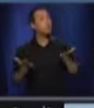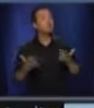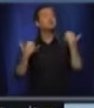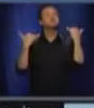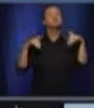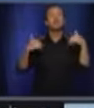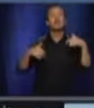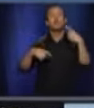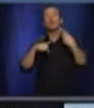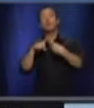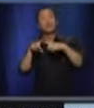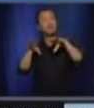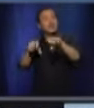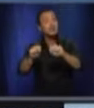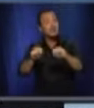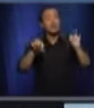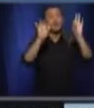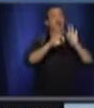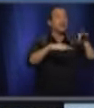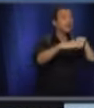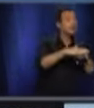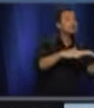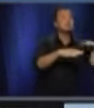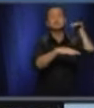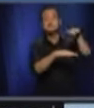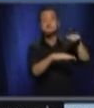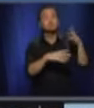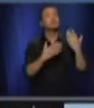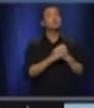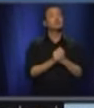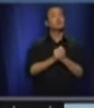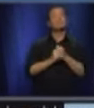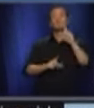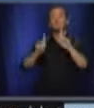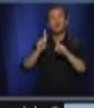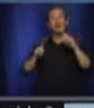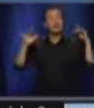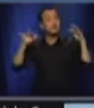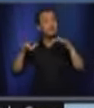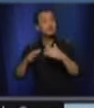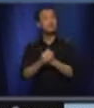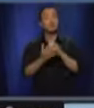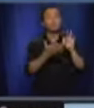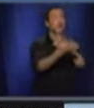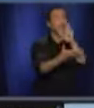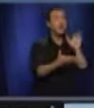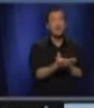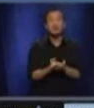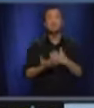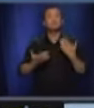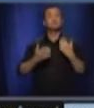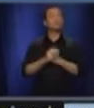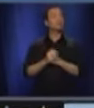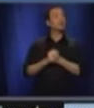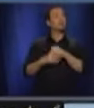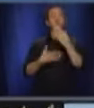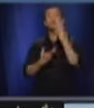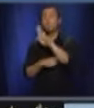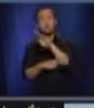lieux de culte, les événements festifs, les mariages, les barbecues,